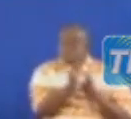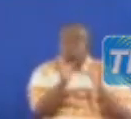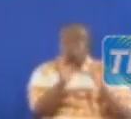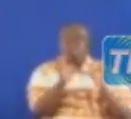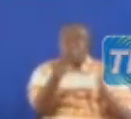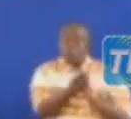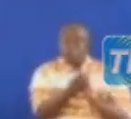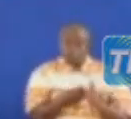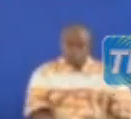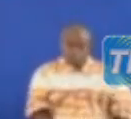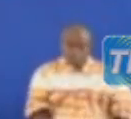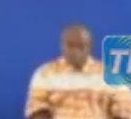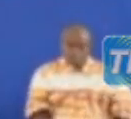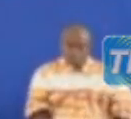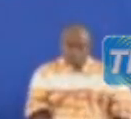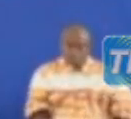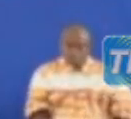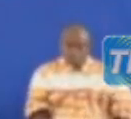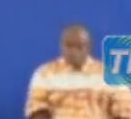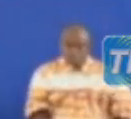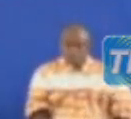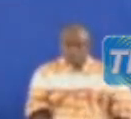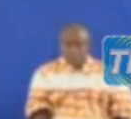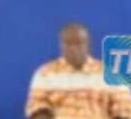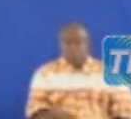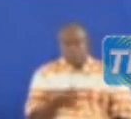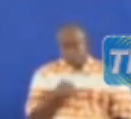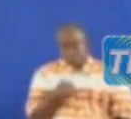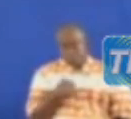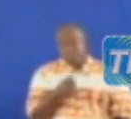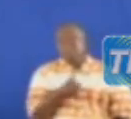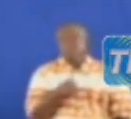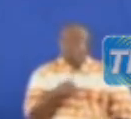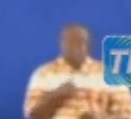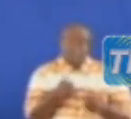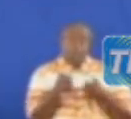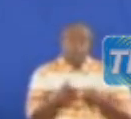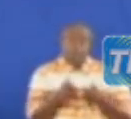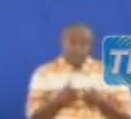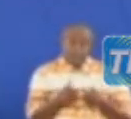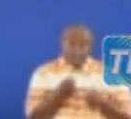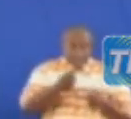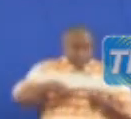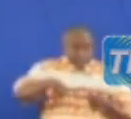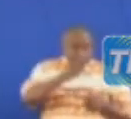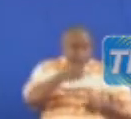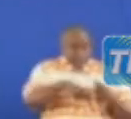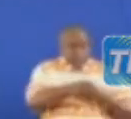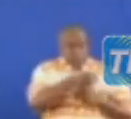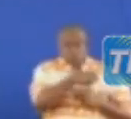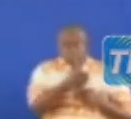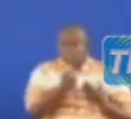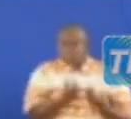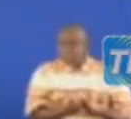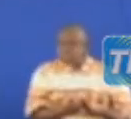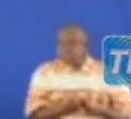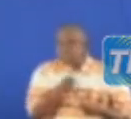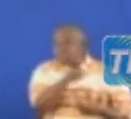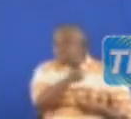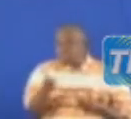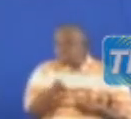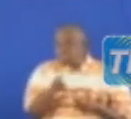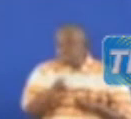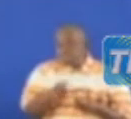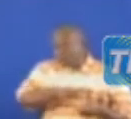moja. Madamu imani uzaa imani, na waahidi mimi na wenzangu wizarani